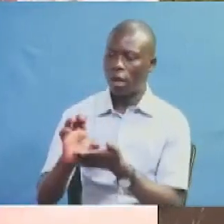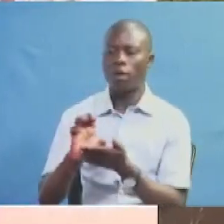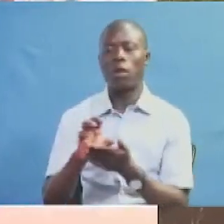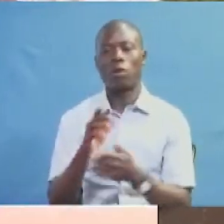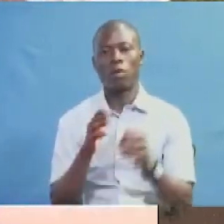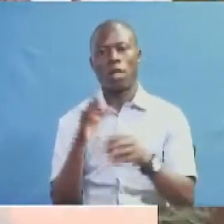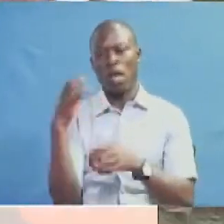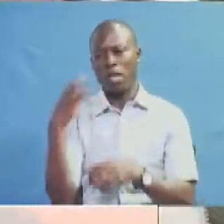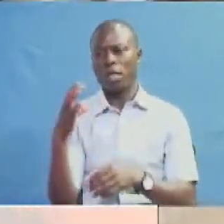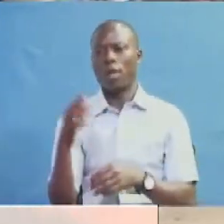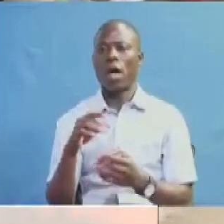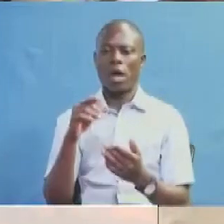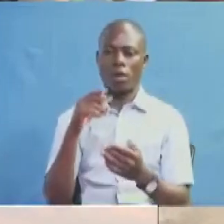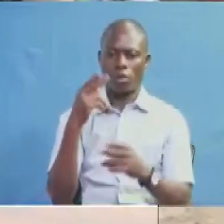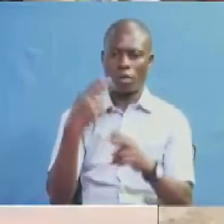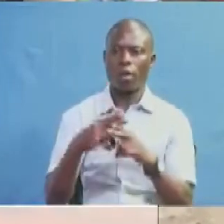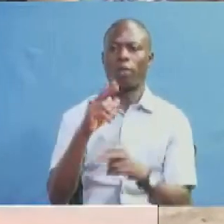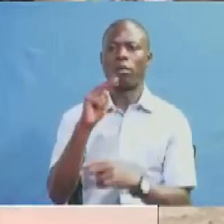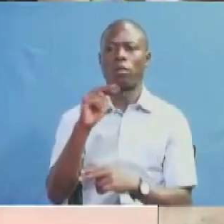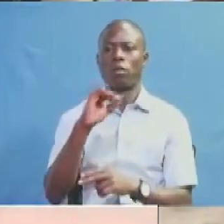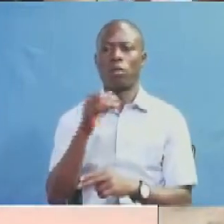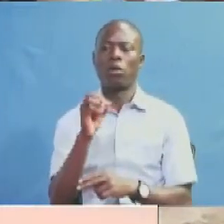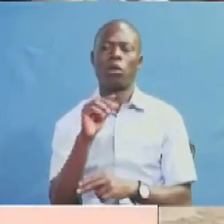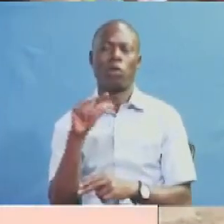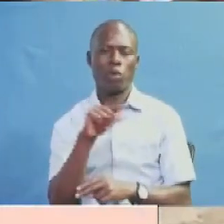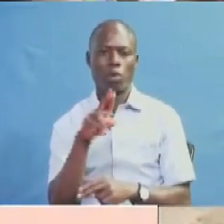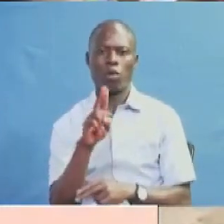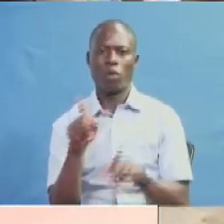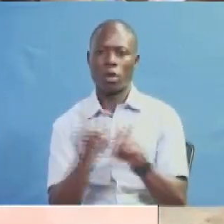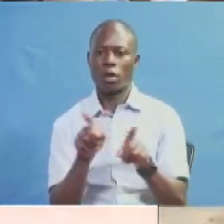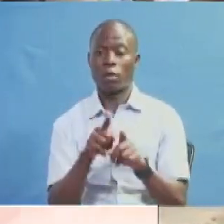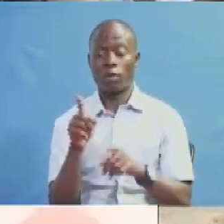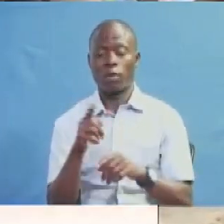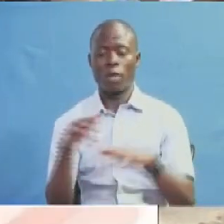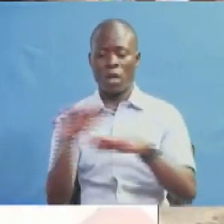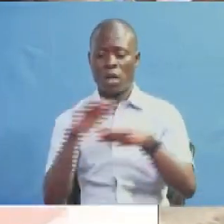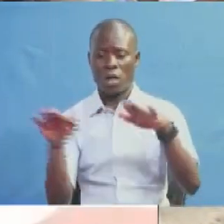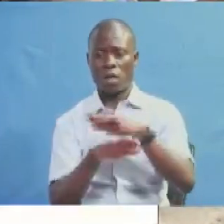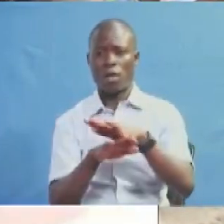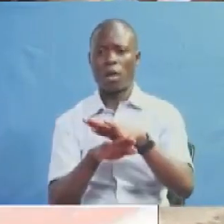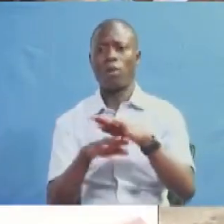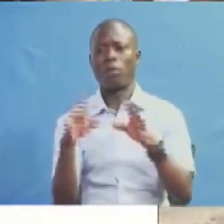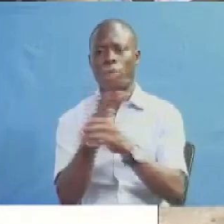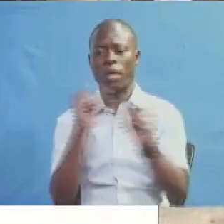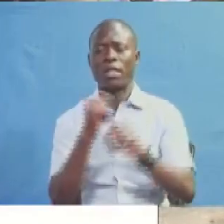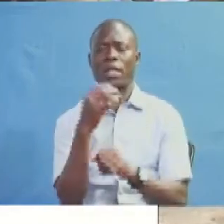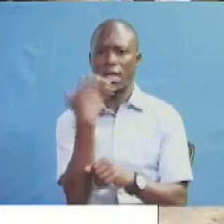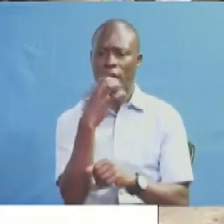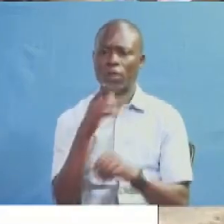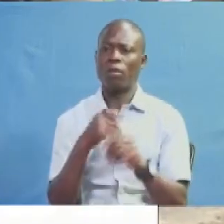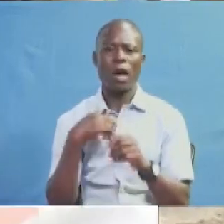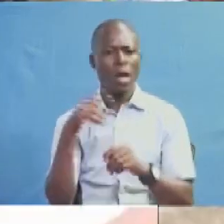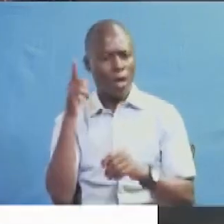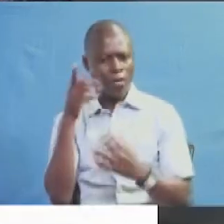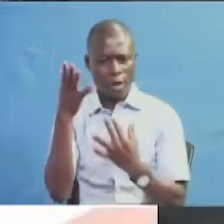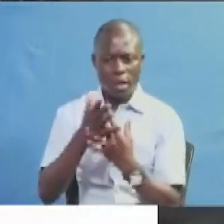kama Njogu amezidisha udhalilishaji, na hivyo wanamsii naibu rais Rigathi Gachagua kuingilia kati kuwasikiliza